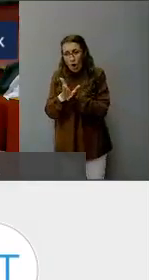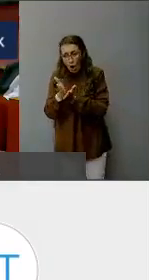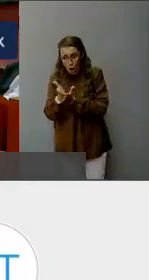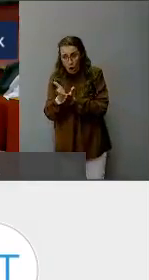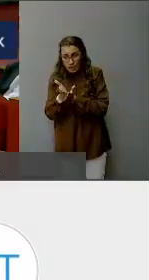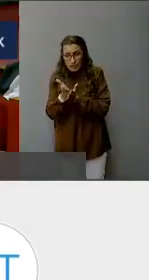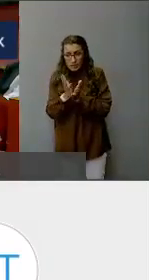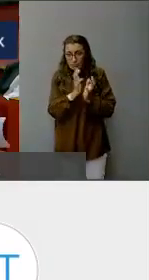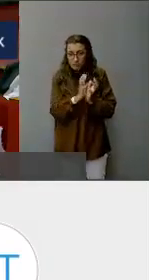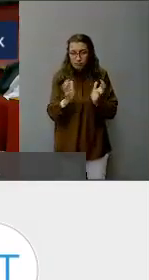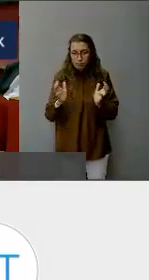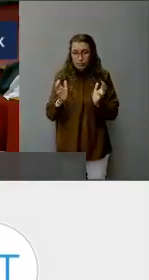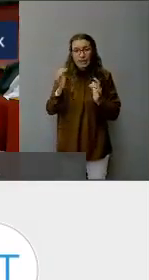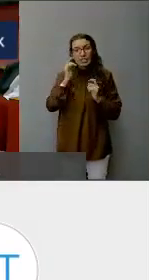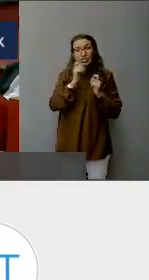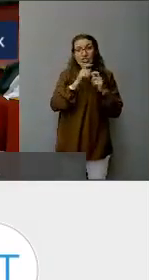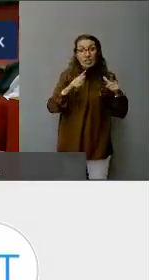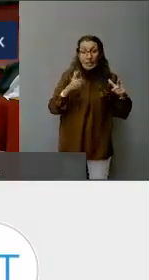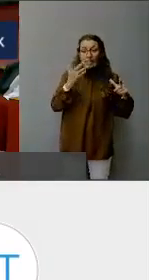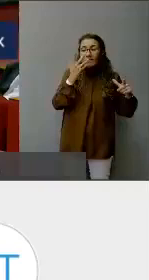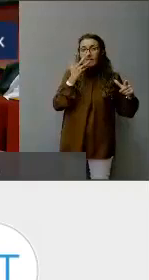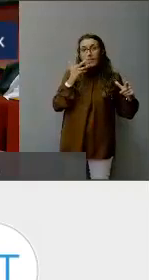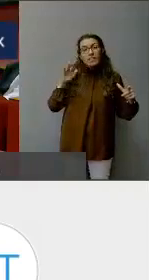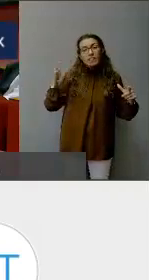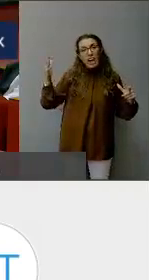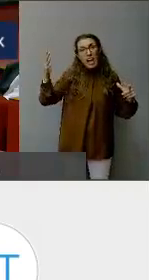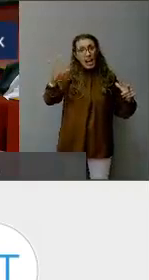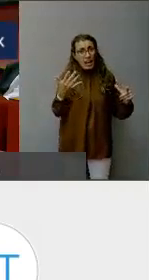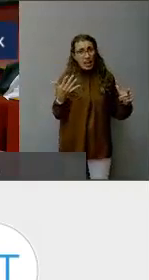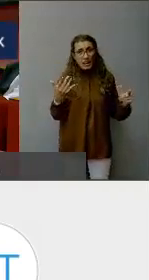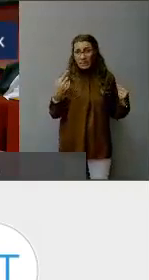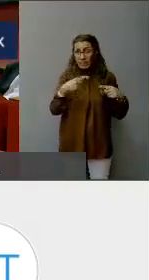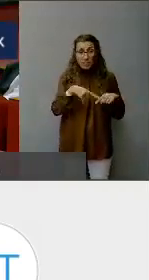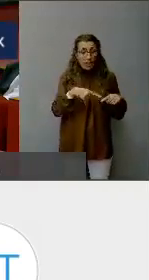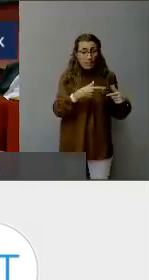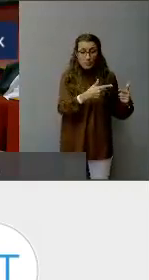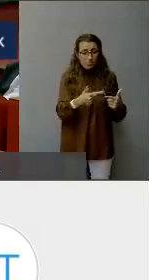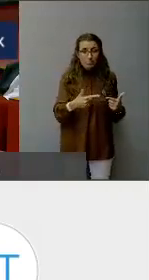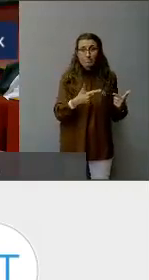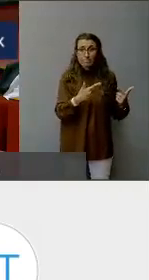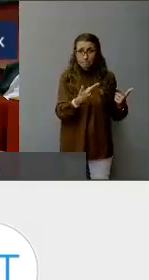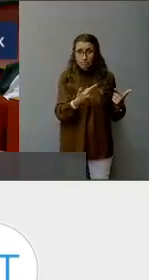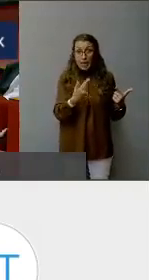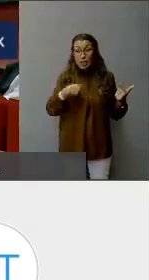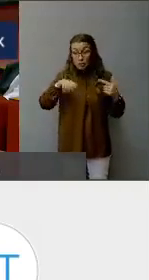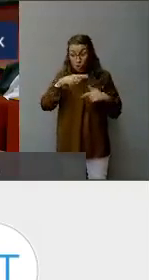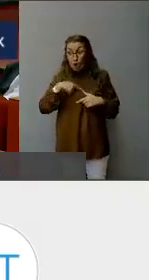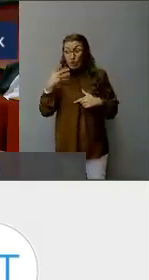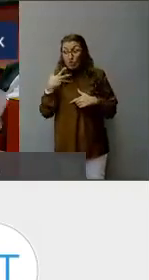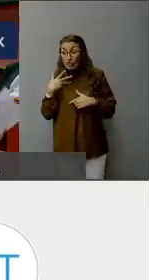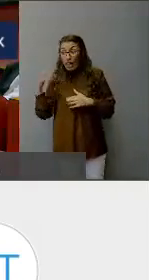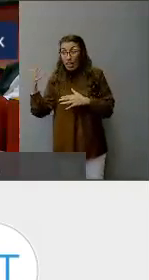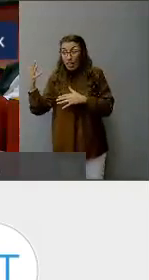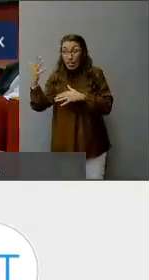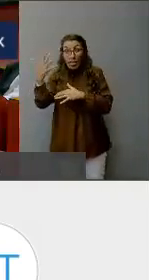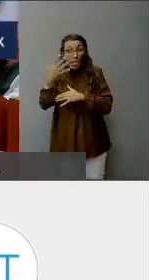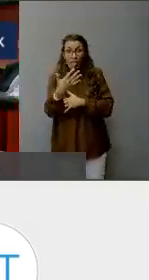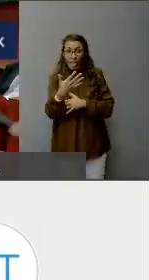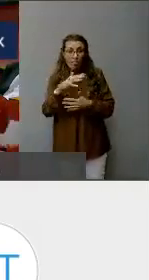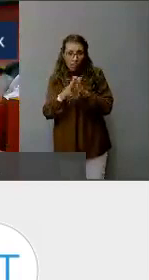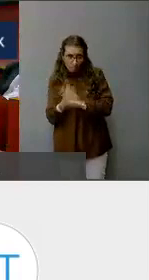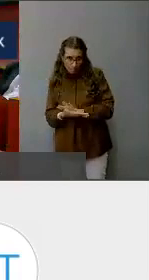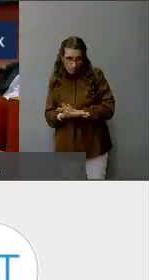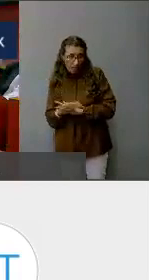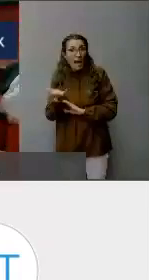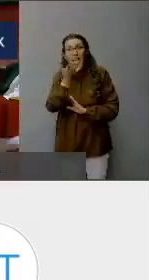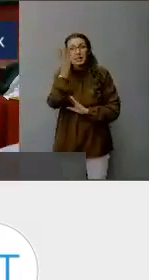leggerebbero le dita ci sono città che le vorrebbero delle aree verdi milano ha dovuto piantare alberi sui tetti